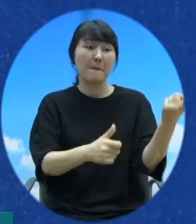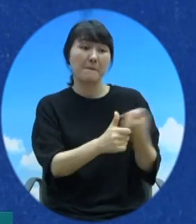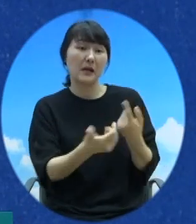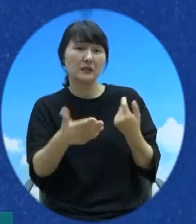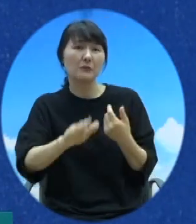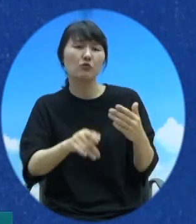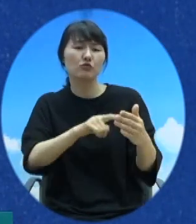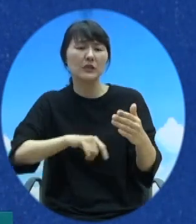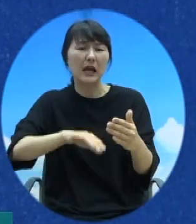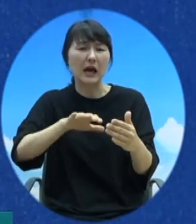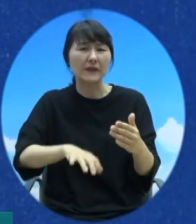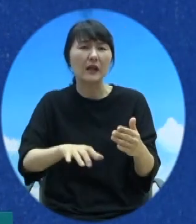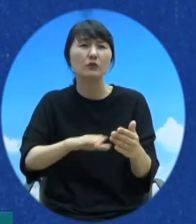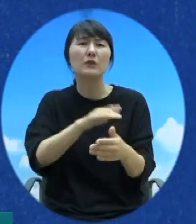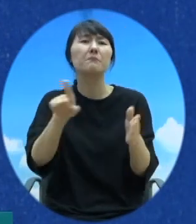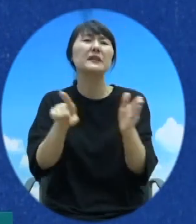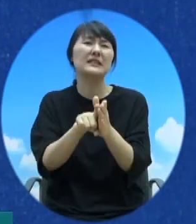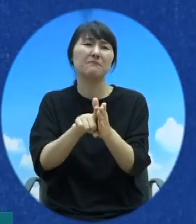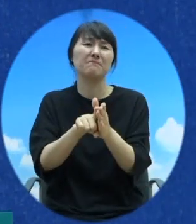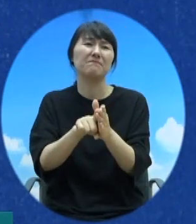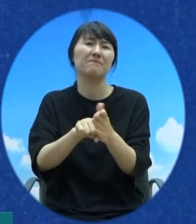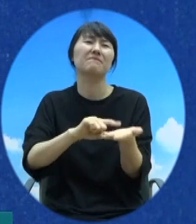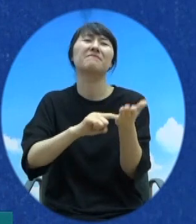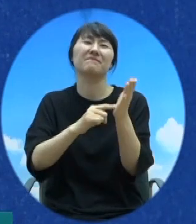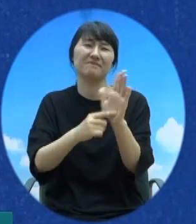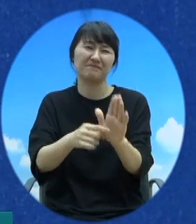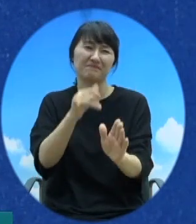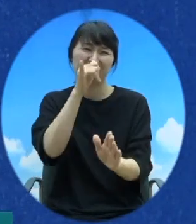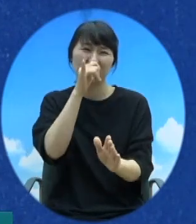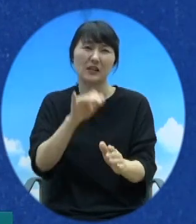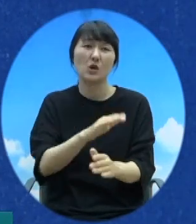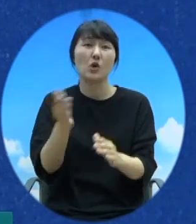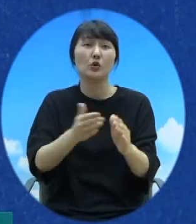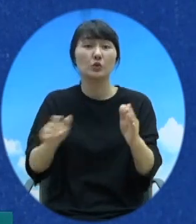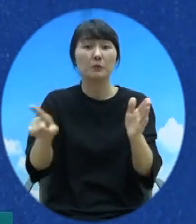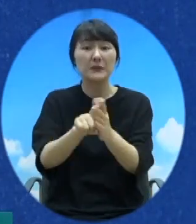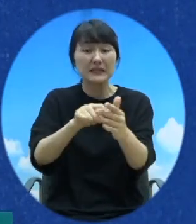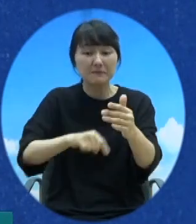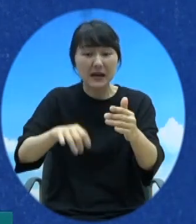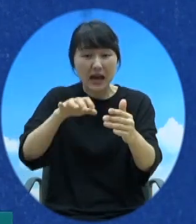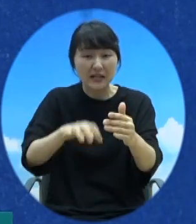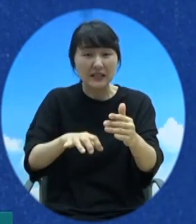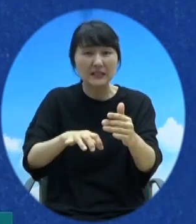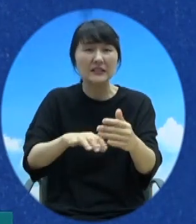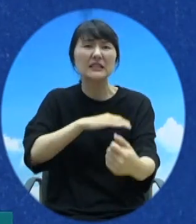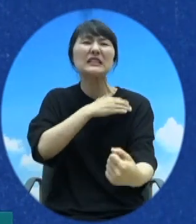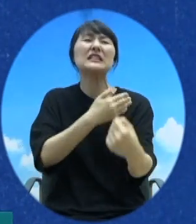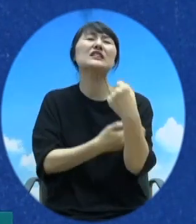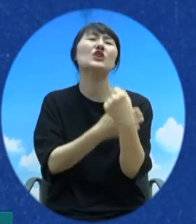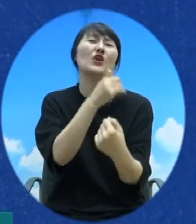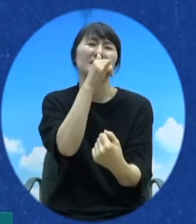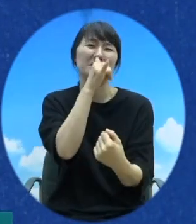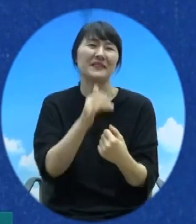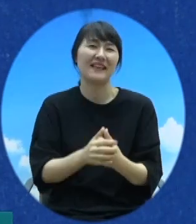것이다. 성도들의 그 믿음 안에는 반드시 역사하는 힘이 있습니다.